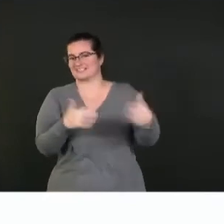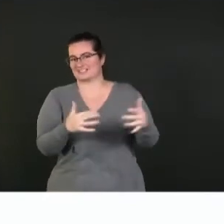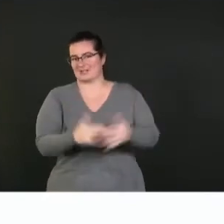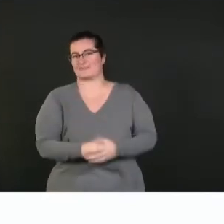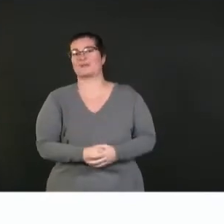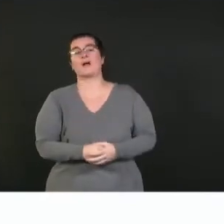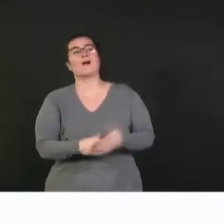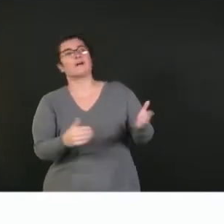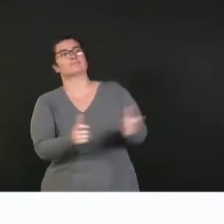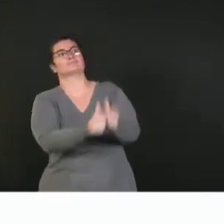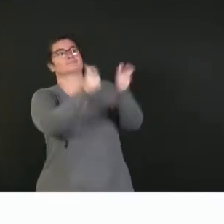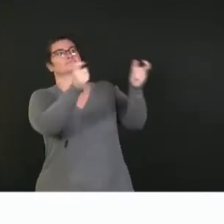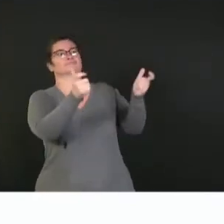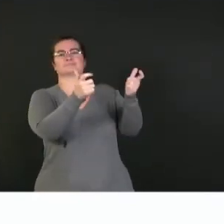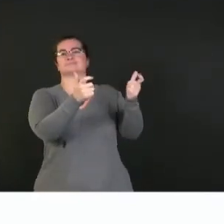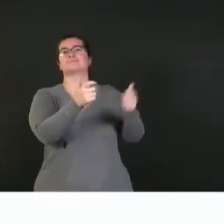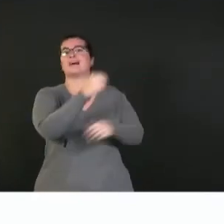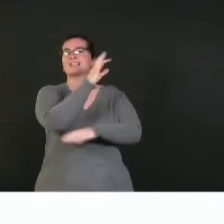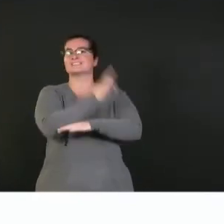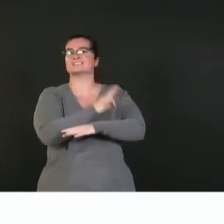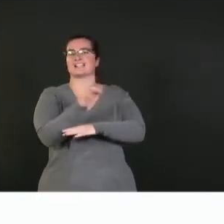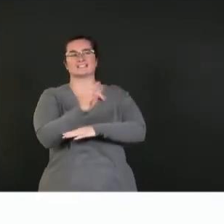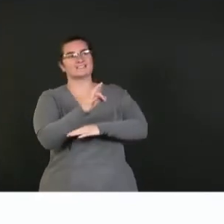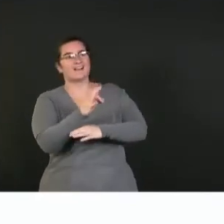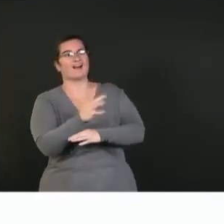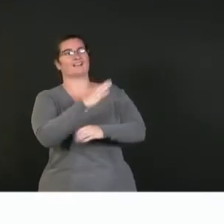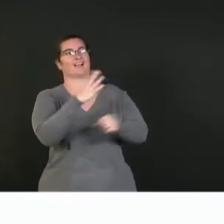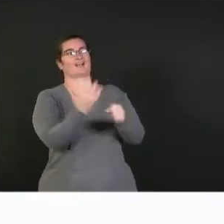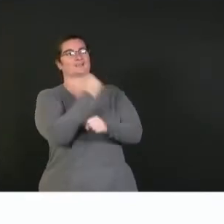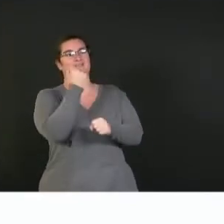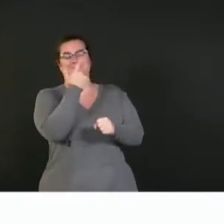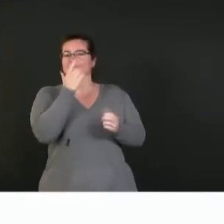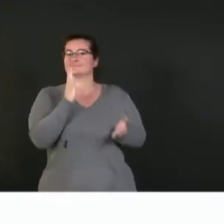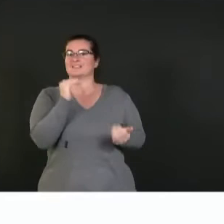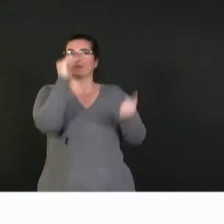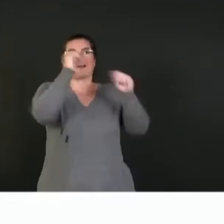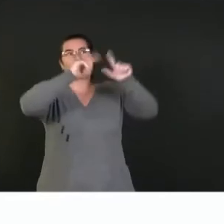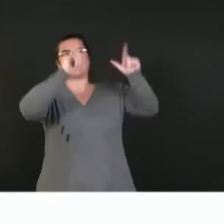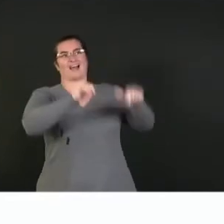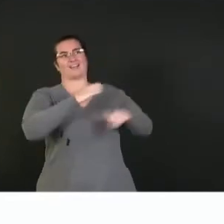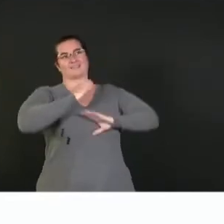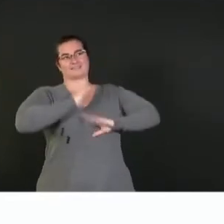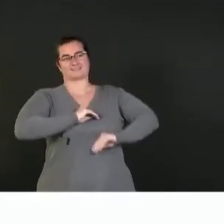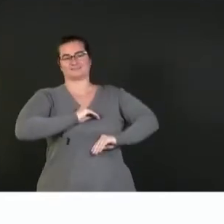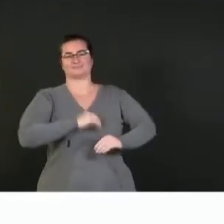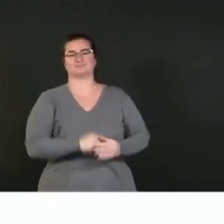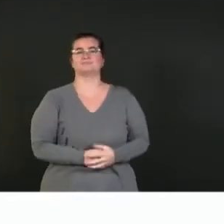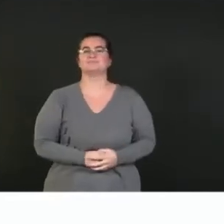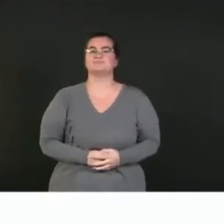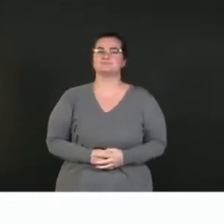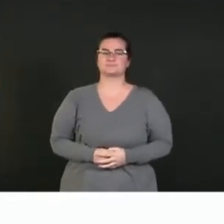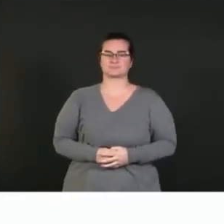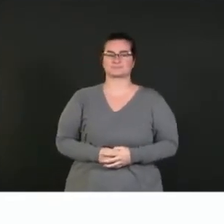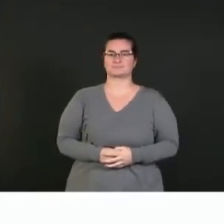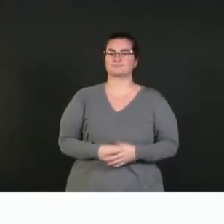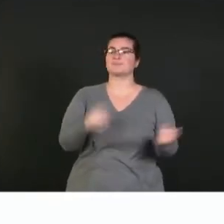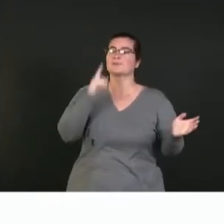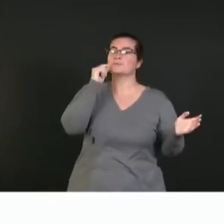à voir des réalisations comme ça, ben on garde espoir. Philippe Madec. Oui, enfin, je pense qu'on a tous les outils